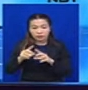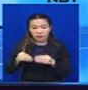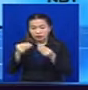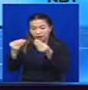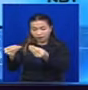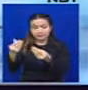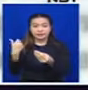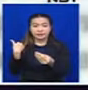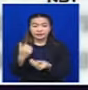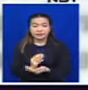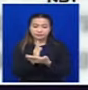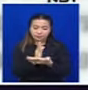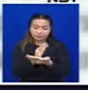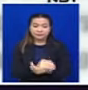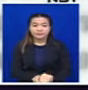โรง